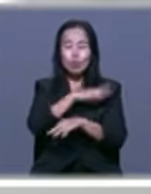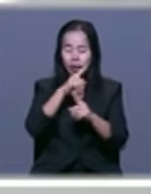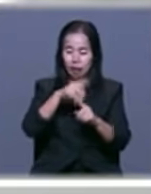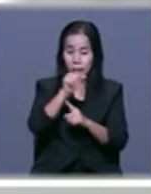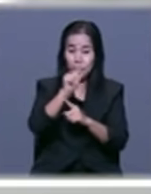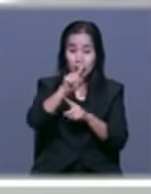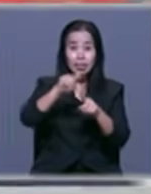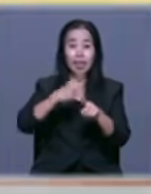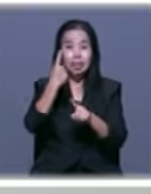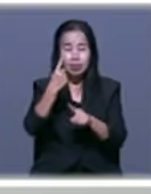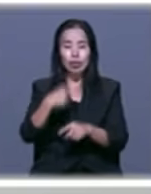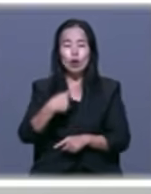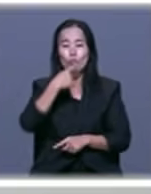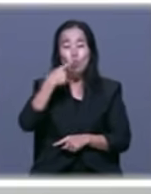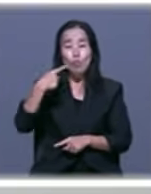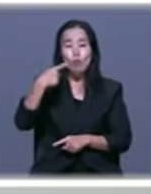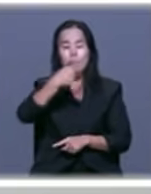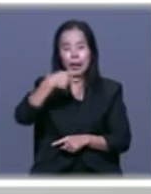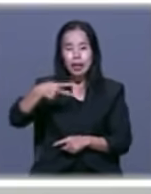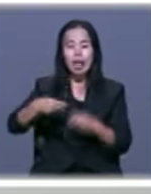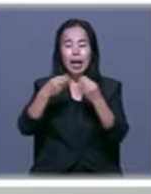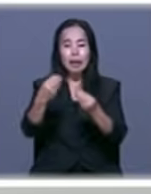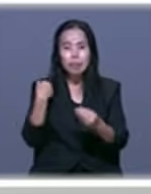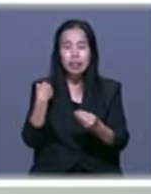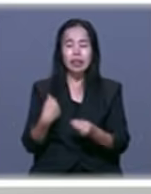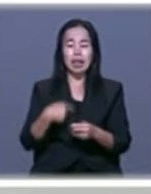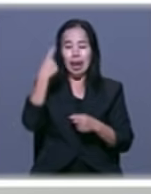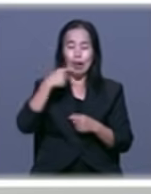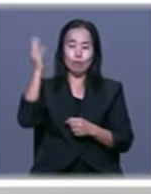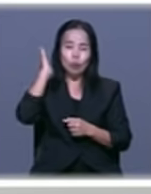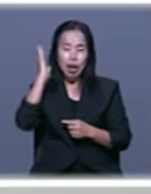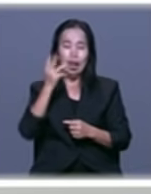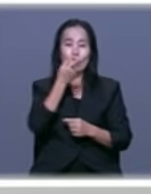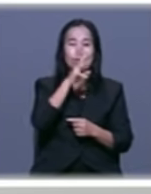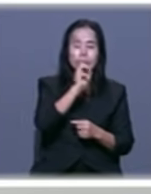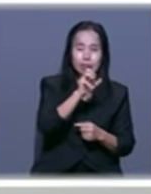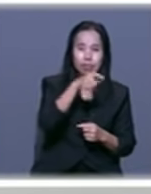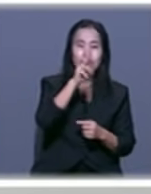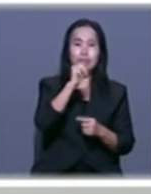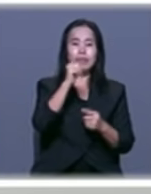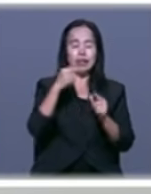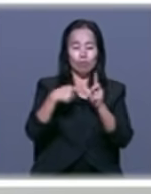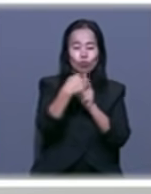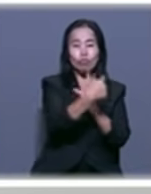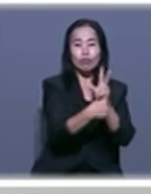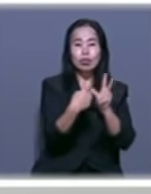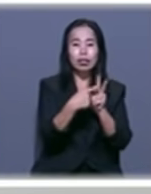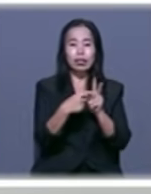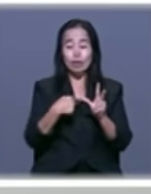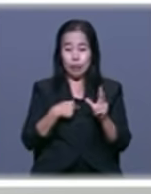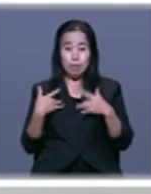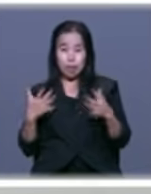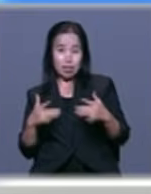อุ้ยนี่สามขาเลยอาจารย์วิโรจน์คุณปลื้มนะแล้วก็ คุณชูวัตรผมไม่โด